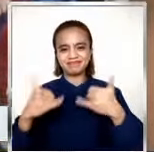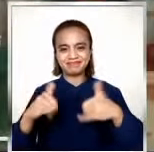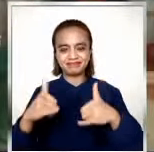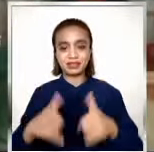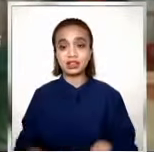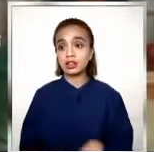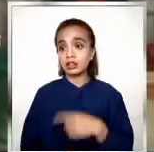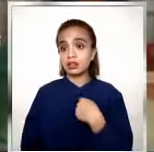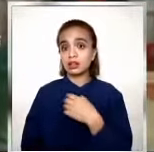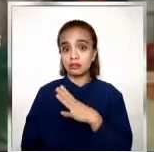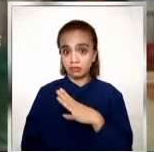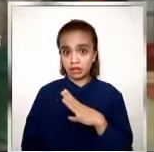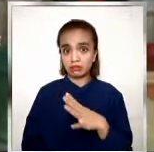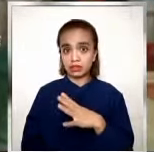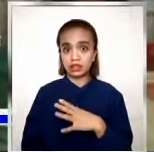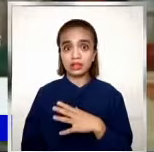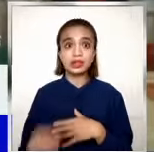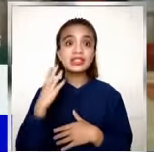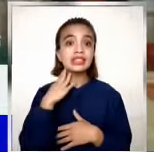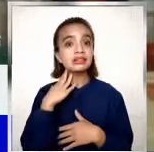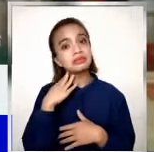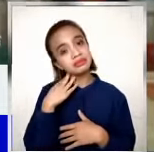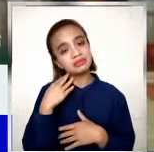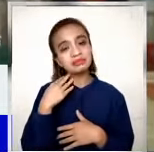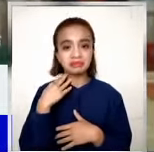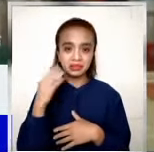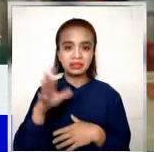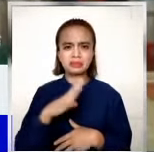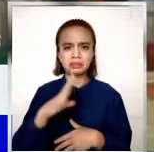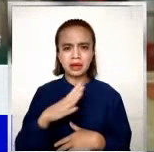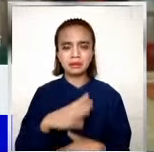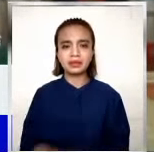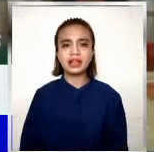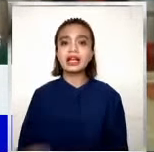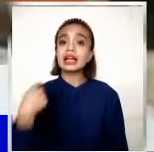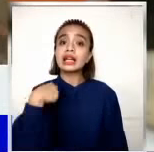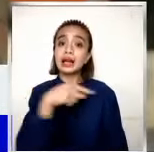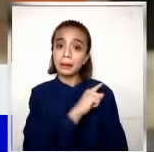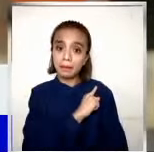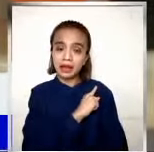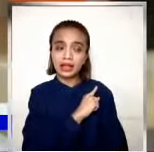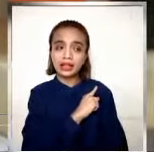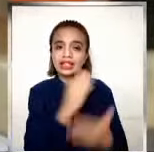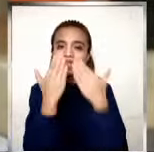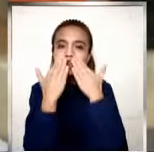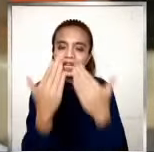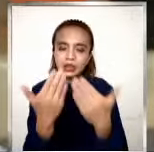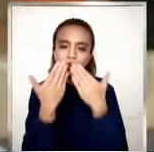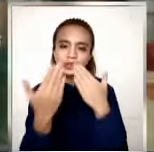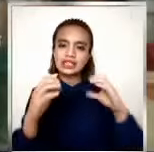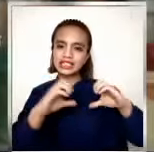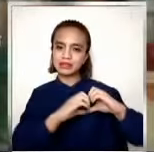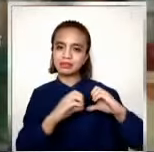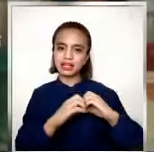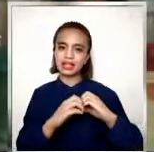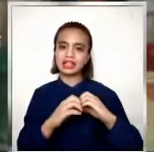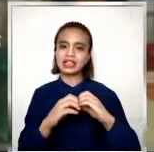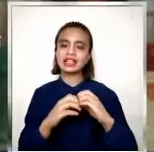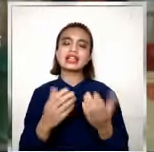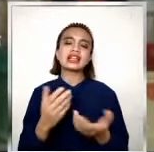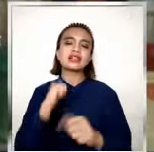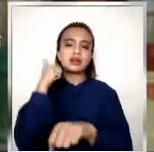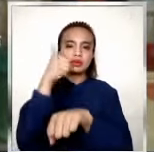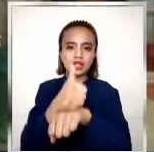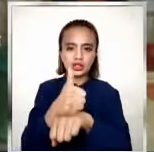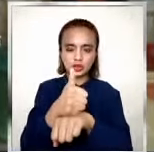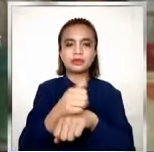leeg. Taos-puso po kaming nagpapasalamat sa GMA Kapuso Foundation at sa SAPIS sa MC sa